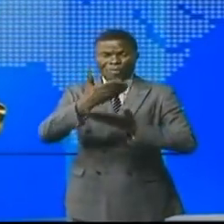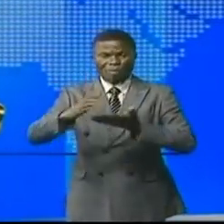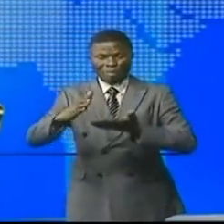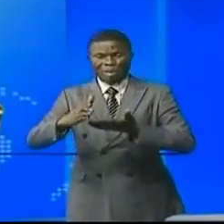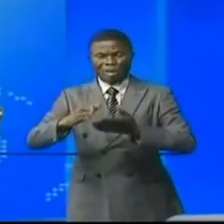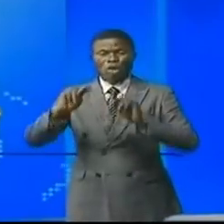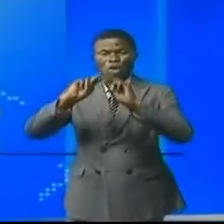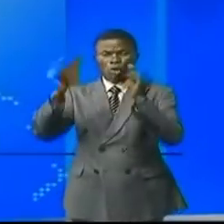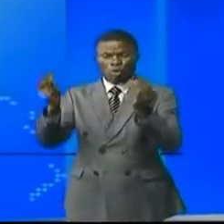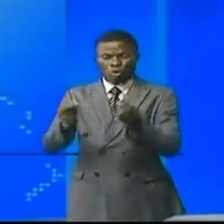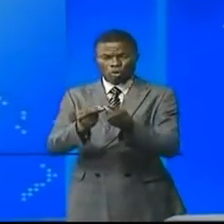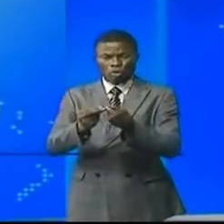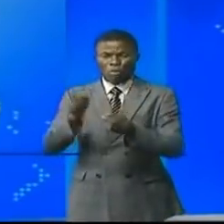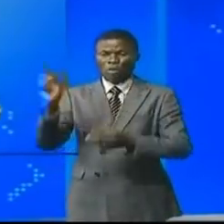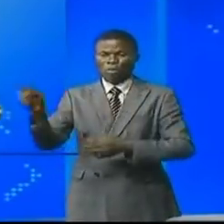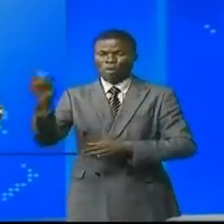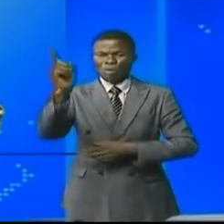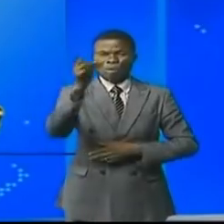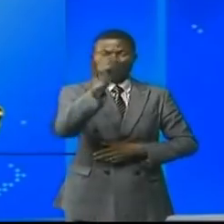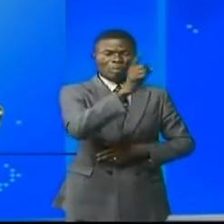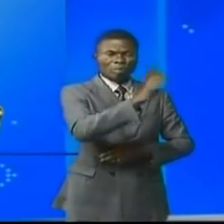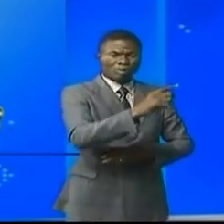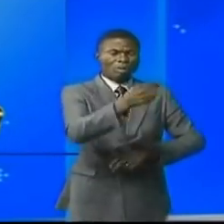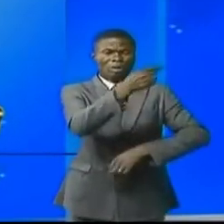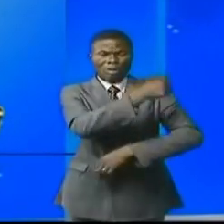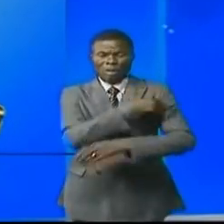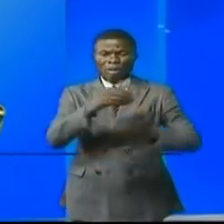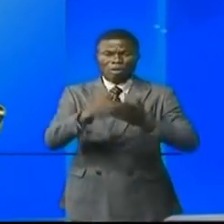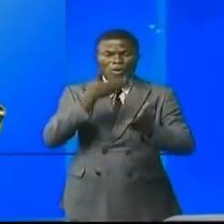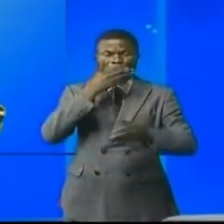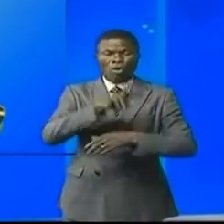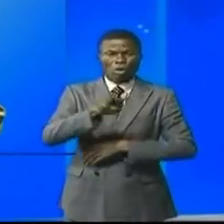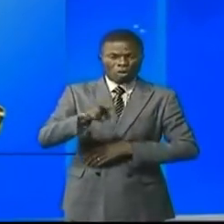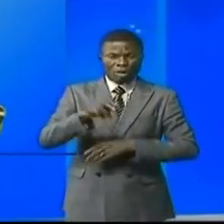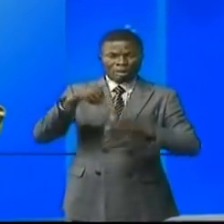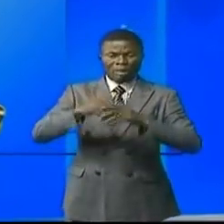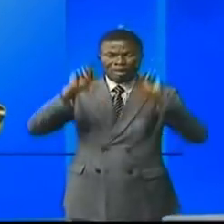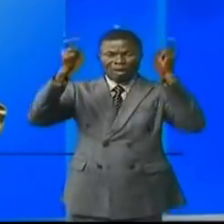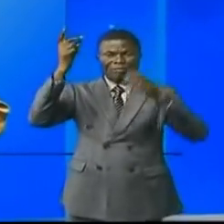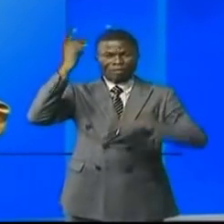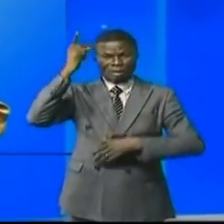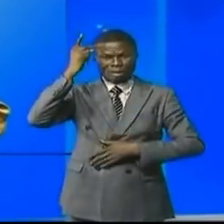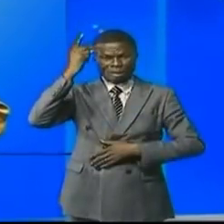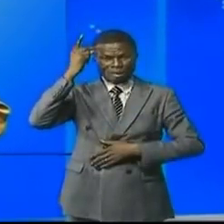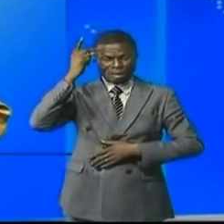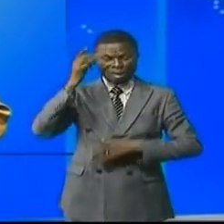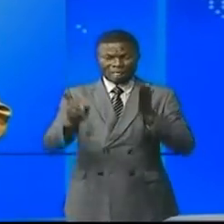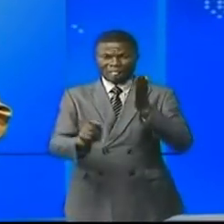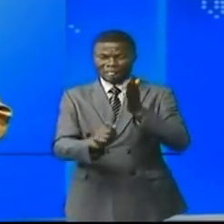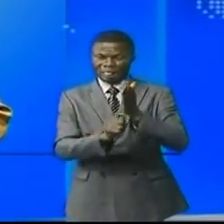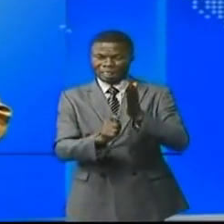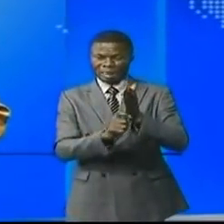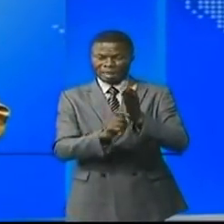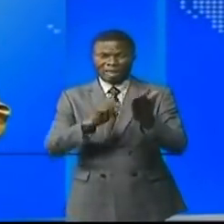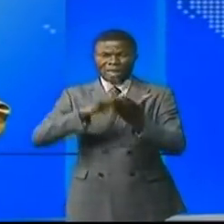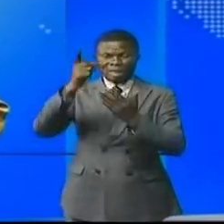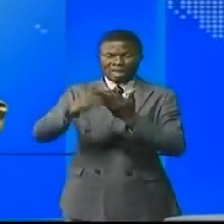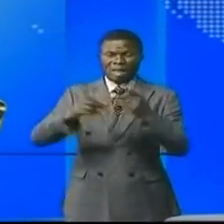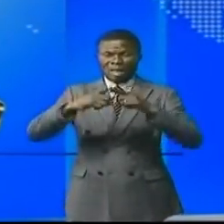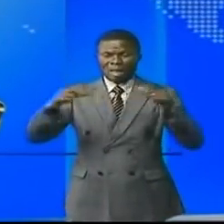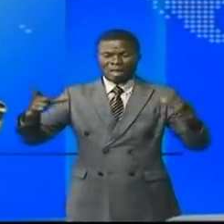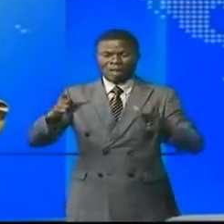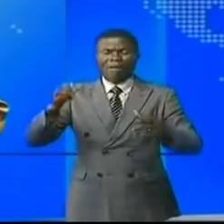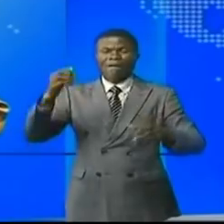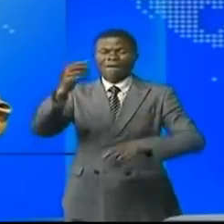des équipes mobiles de vaccination contre la COVID-19 à travers la capitale. Une stratégie du programme élargi de